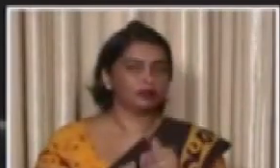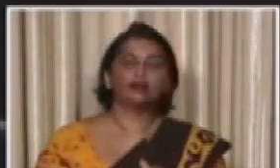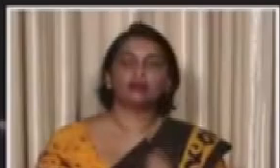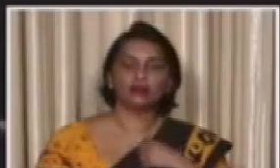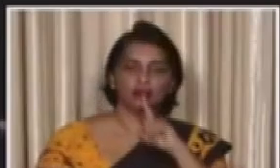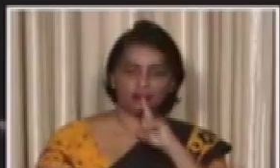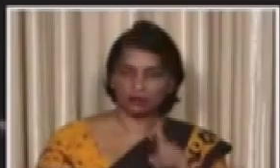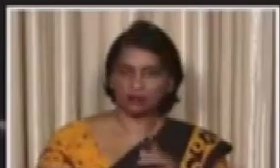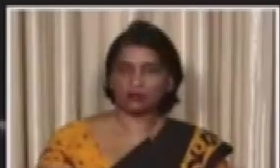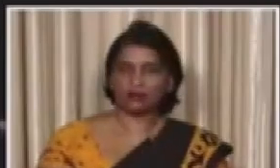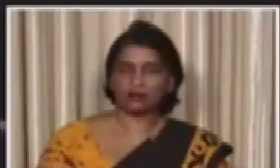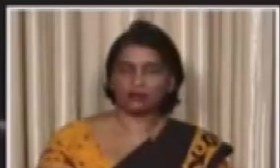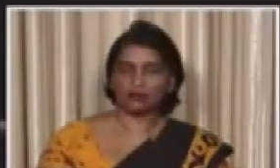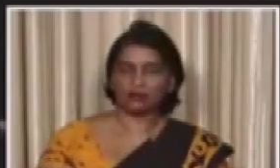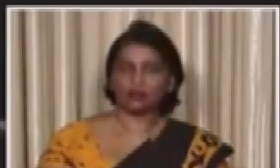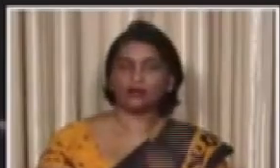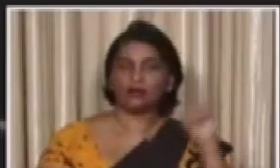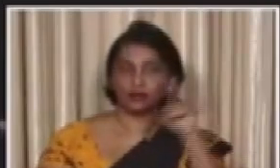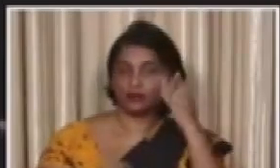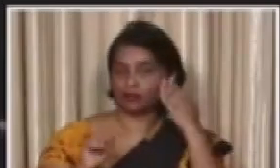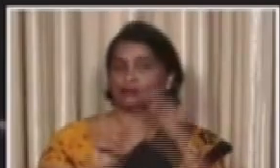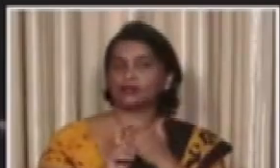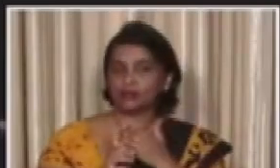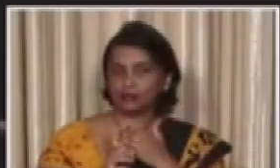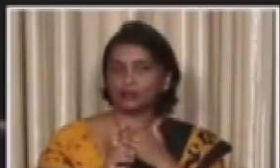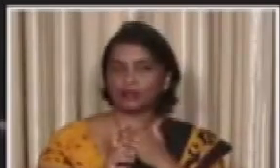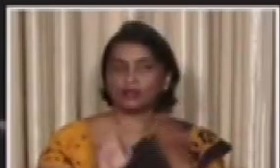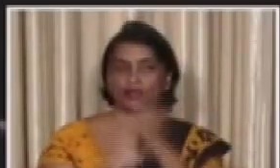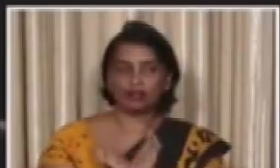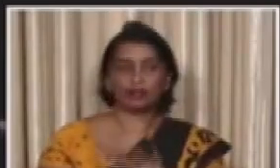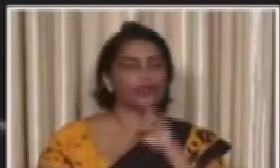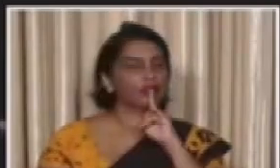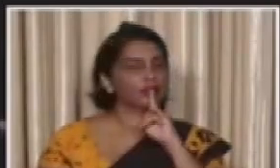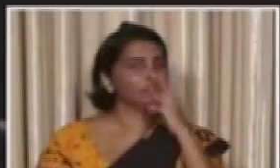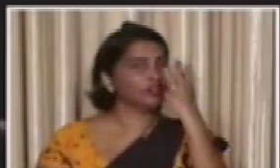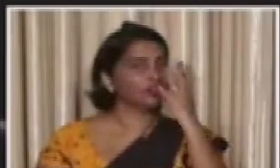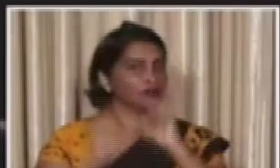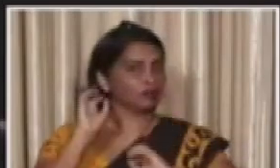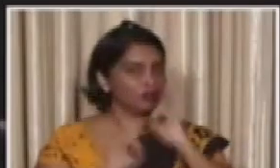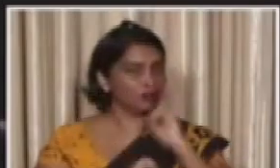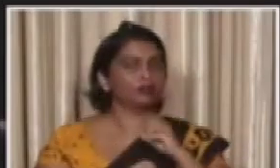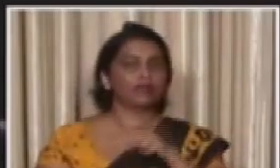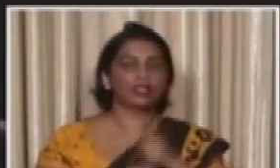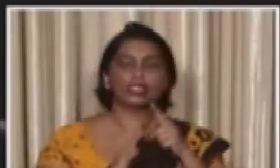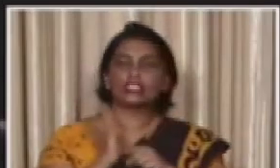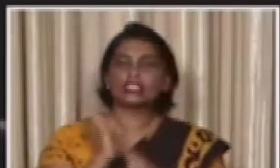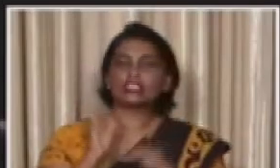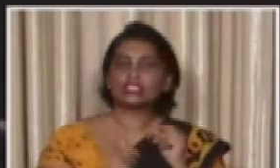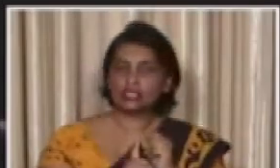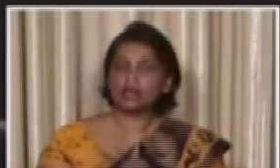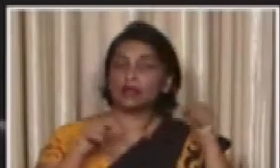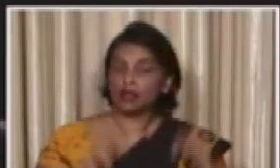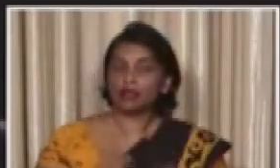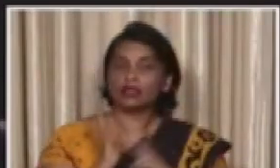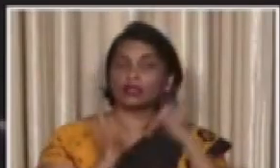මම කැමතියි. පළමු කාරණය තමයි එදා 103ක් ජනතා විමුක්ති පෙරමුණ අද